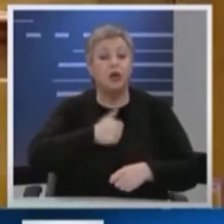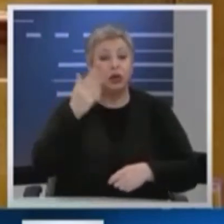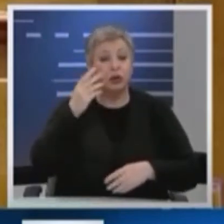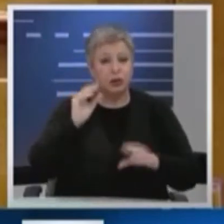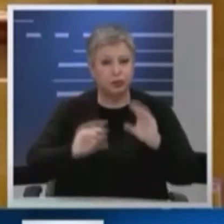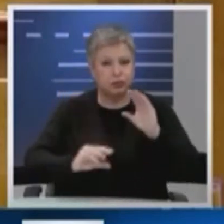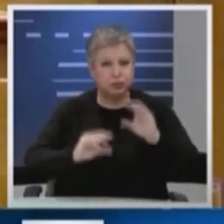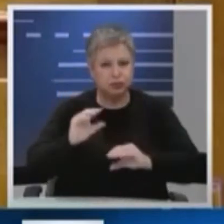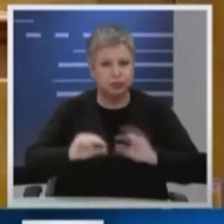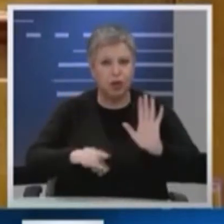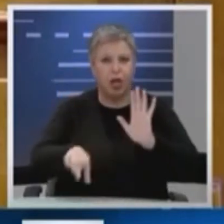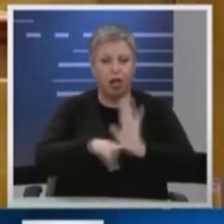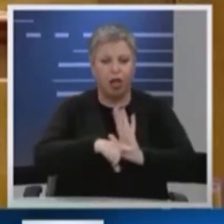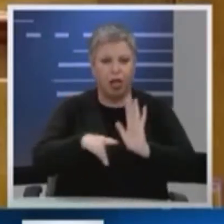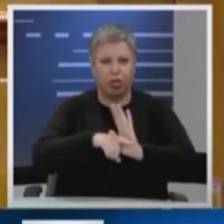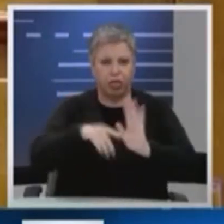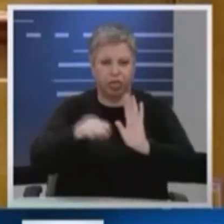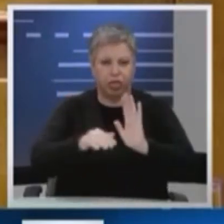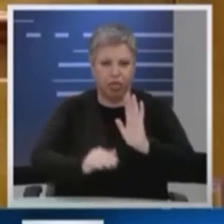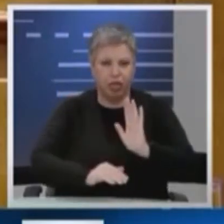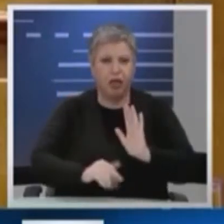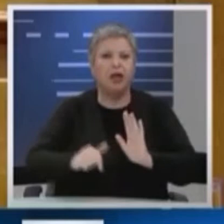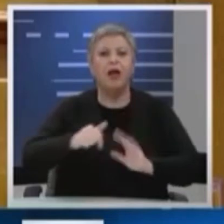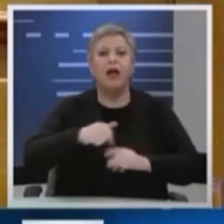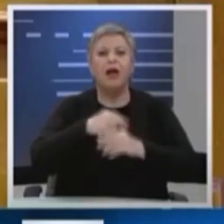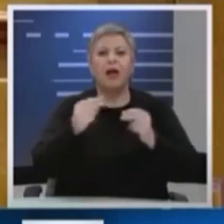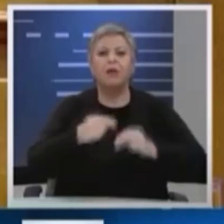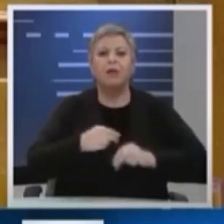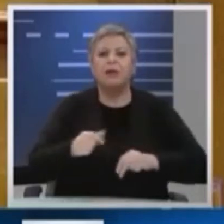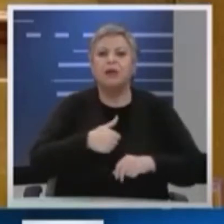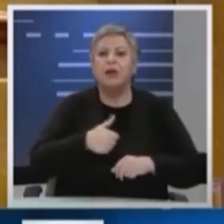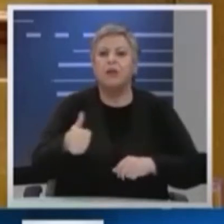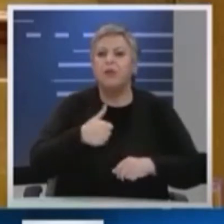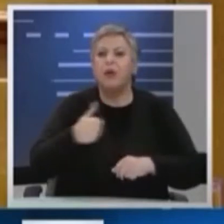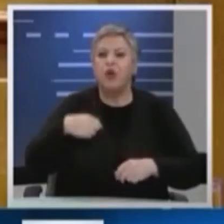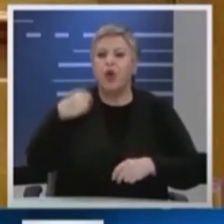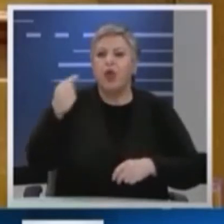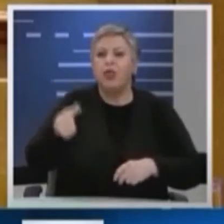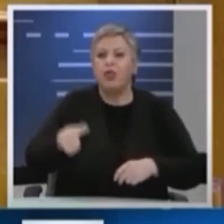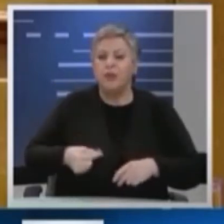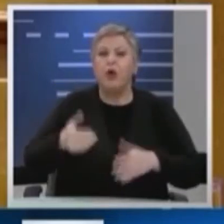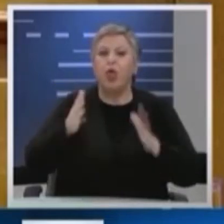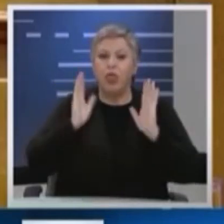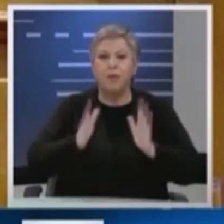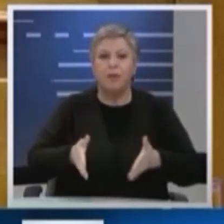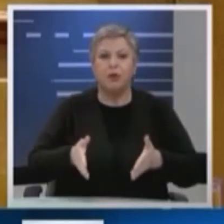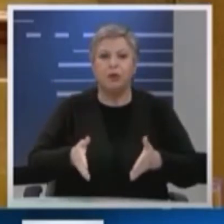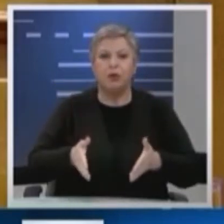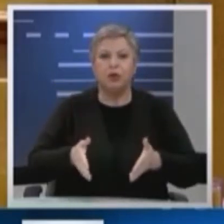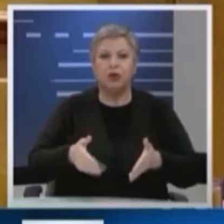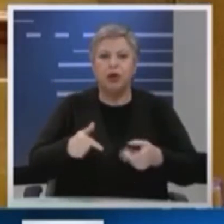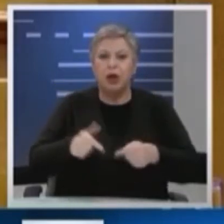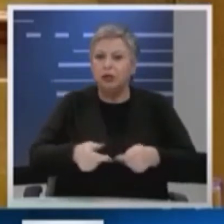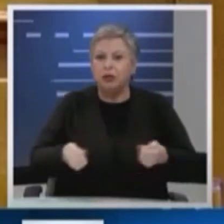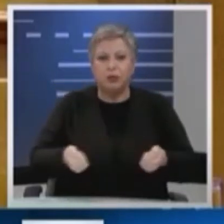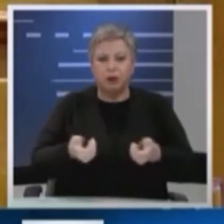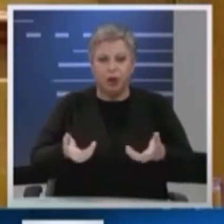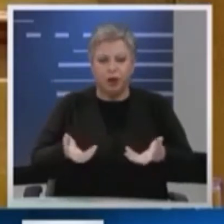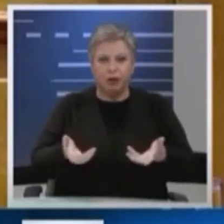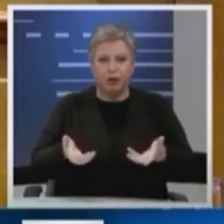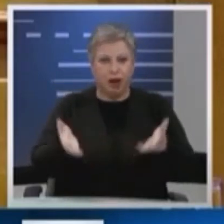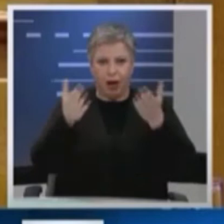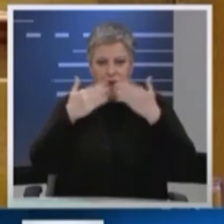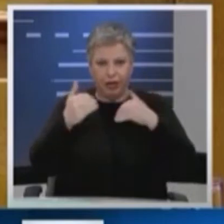το πρόγραμμα δημοσίων επενδύσεων αποτελούσε το μοναδικό τροφοδότη της ανάπτυξης. Κυρίες και κύριοι